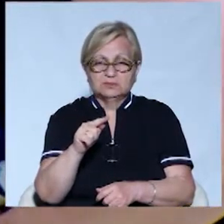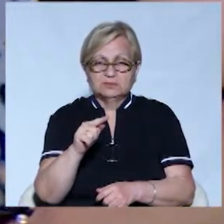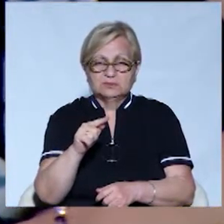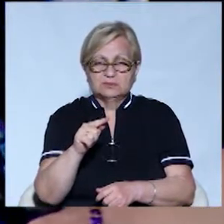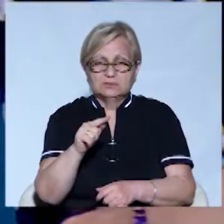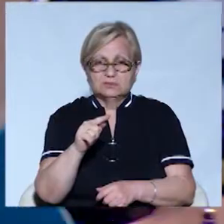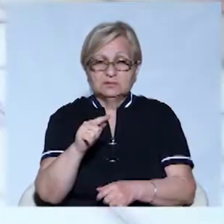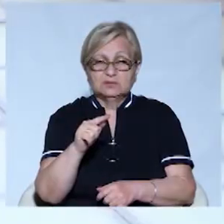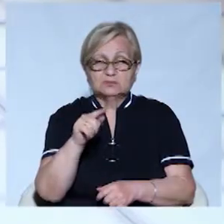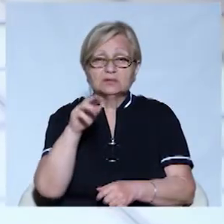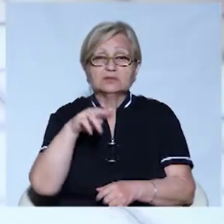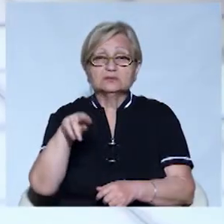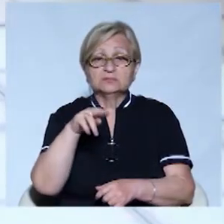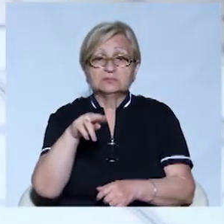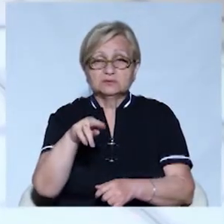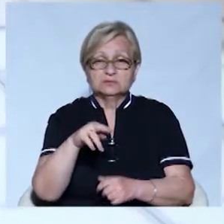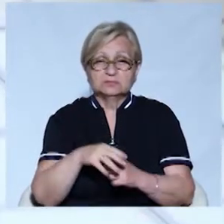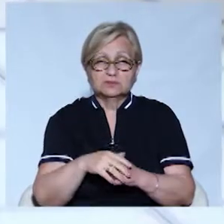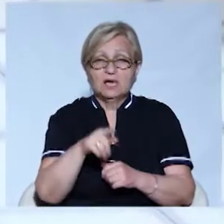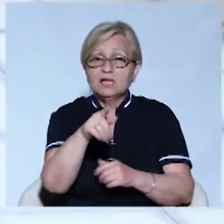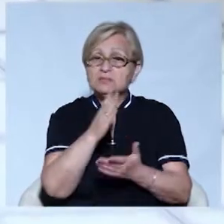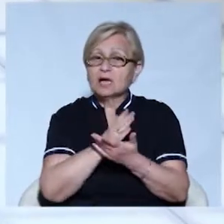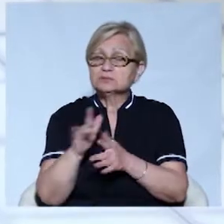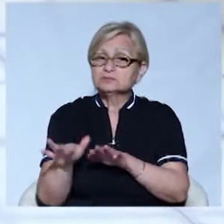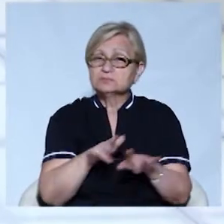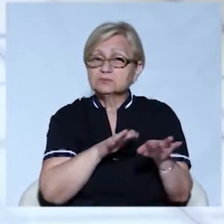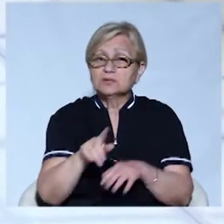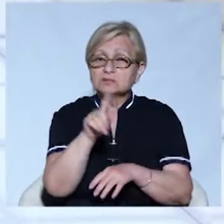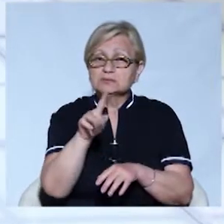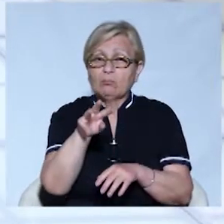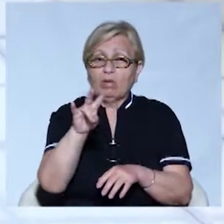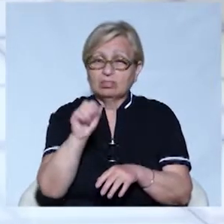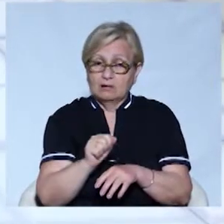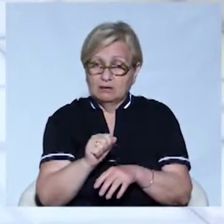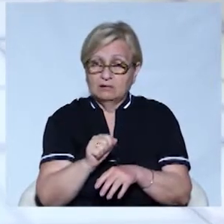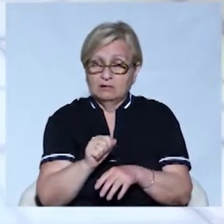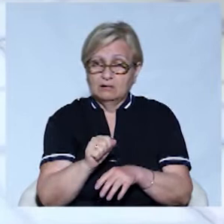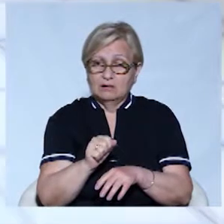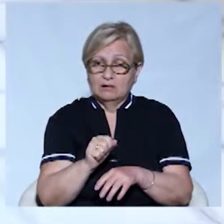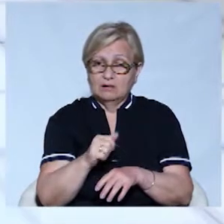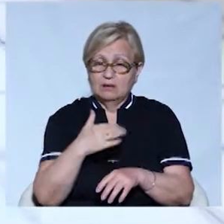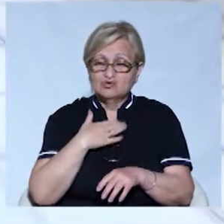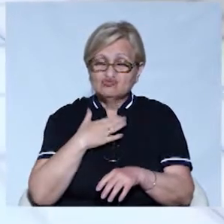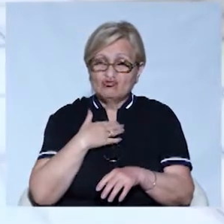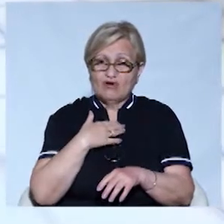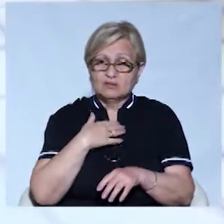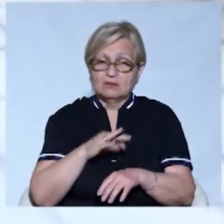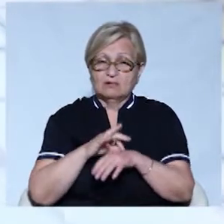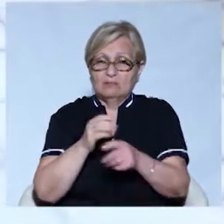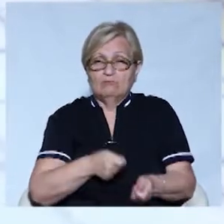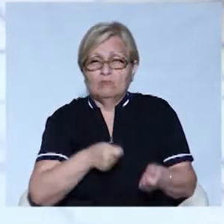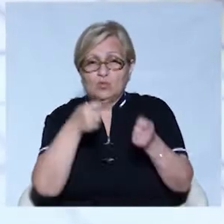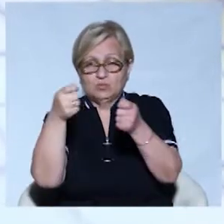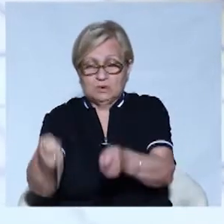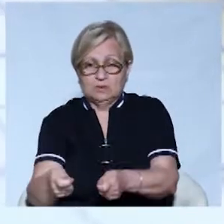მიზეზია. მიუტანეთ ზმნა არის. ჩვენ მიუტანეთ.